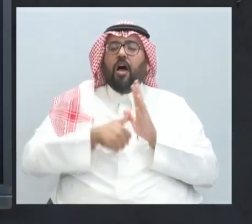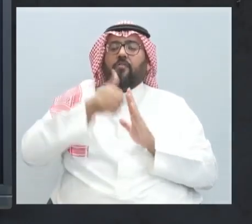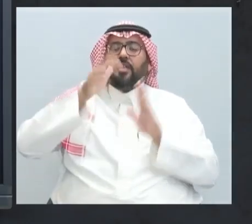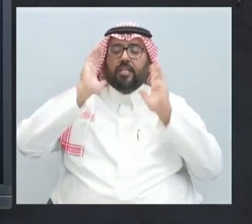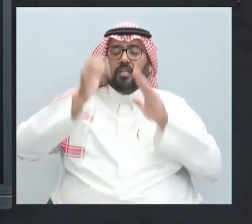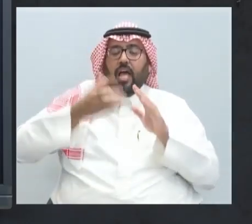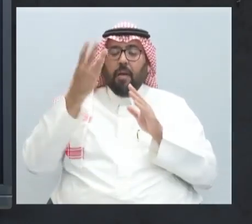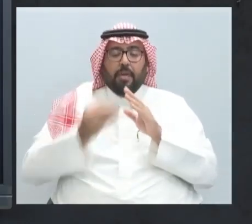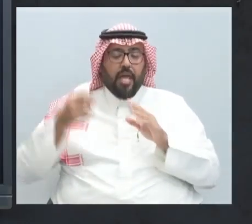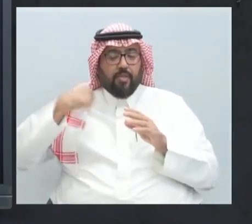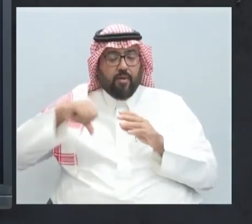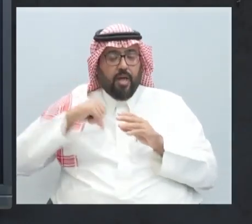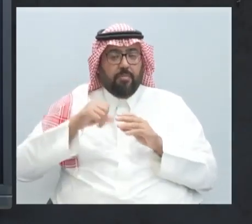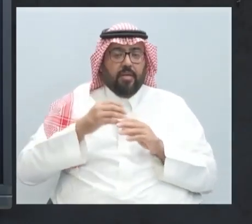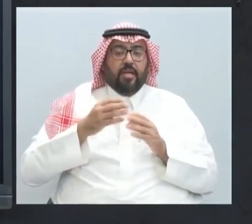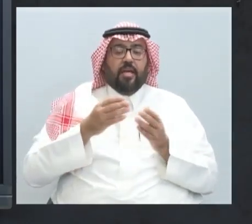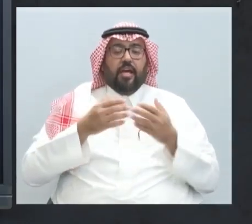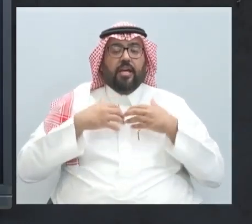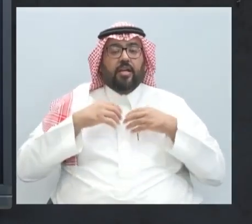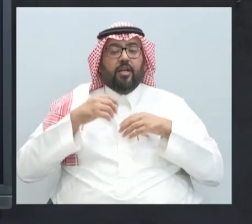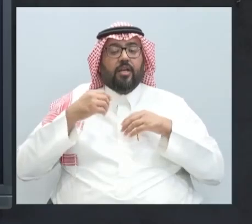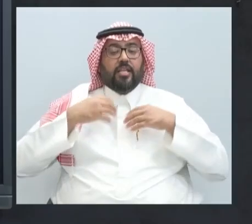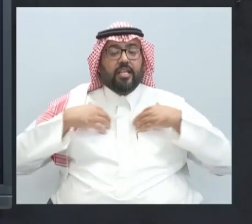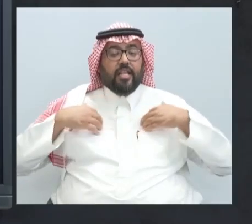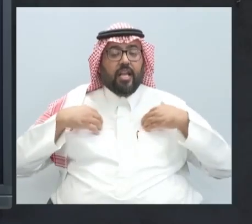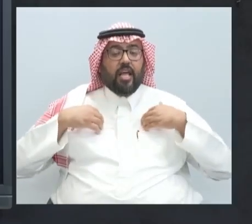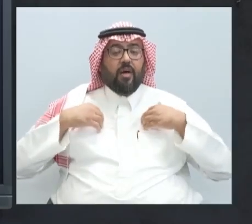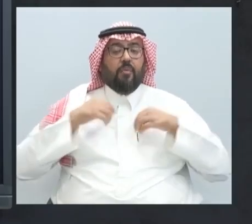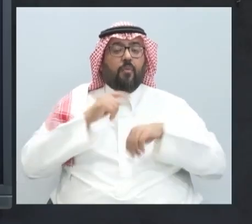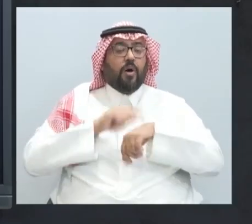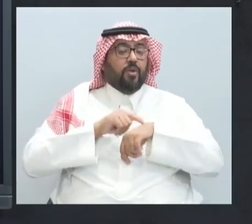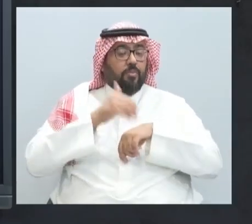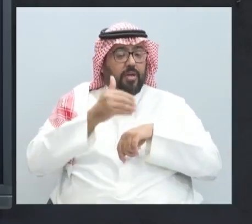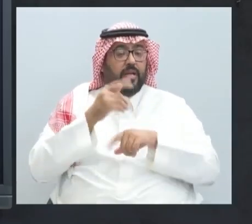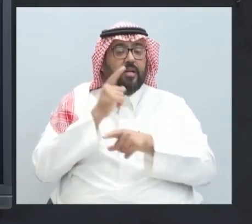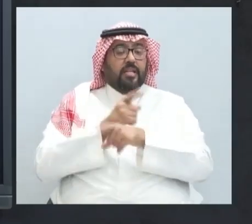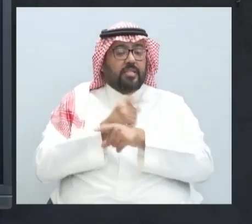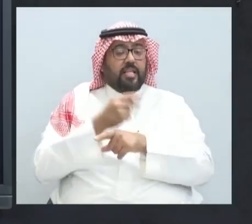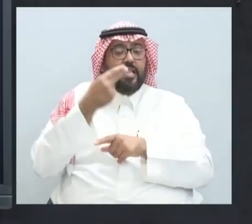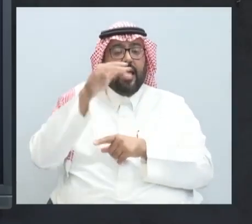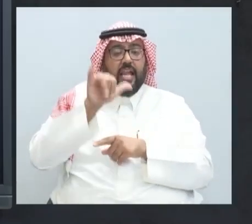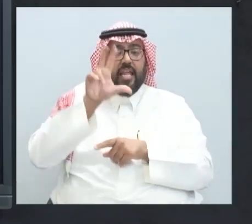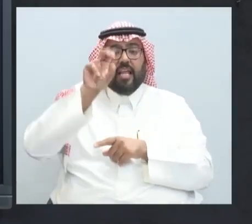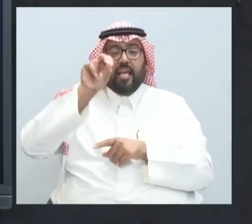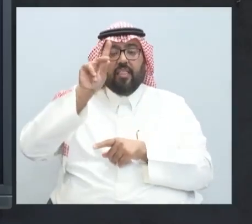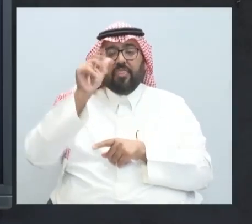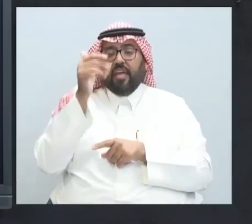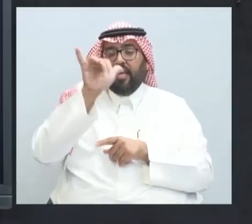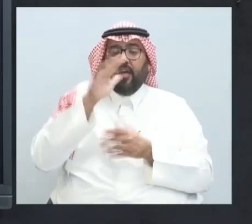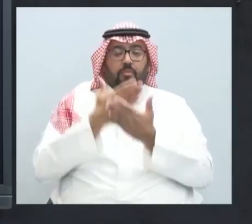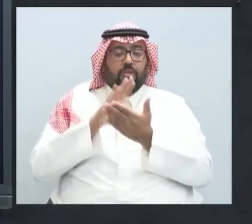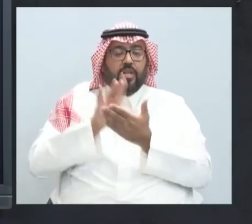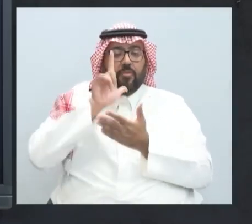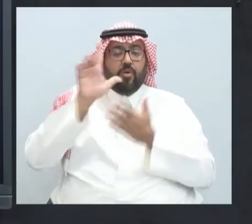تسليم ابنائي الطلاب بنات الطالبات اسعد الله اوقاتكم بالخير والمسرات معكم معلمكم الاستاذ علي القحطاني